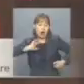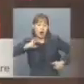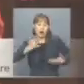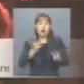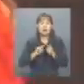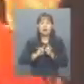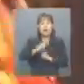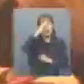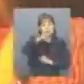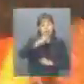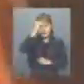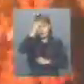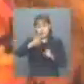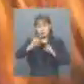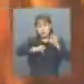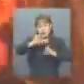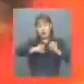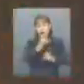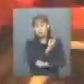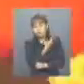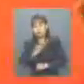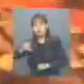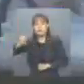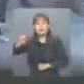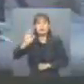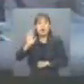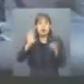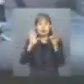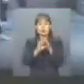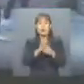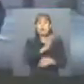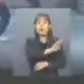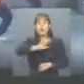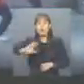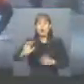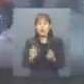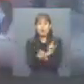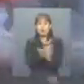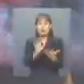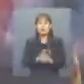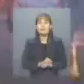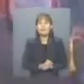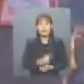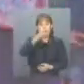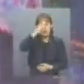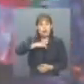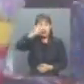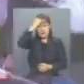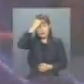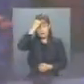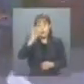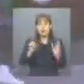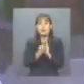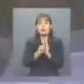า10ชุดที่แสดงถึงเอกลักษณ์และวัฒนธรรมทั้งสองประเทศนาฏศิลป์สัมพันธ์ไทยญี่ปุ่นนาฏศิลป์สายรุ้งครั้งที่